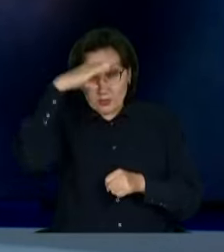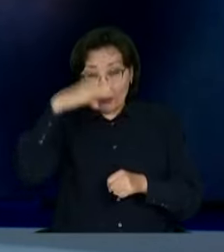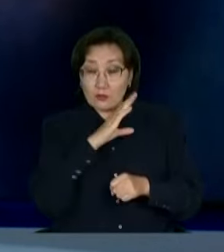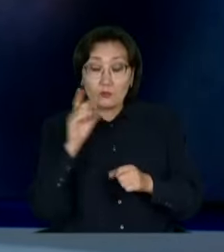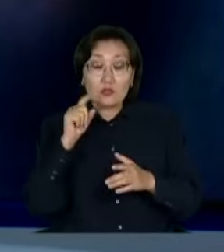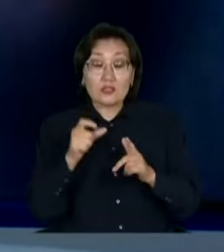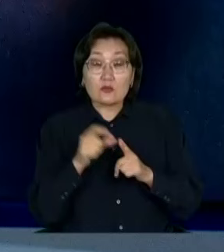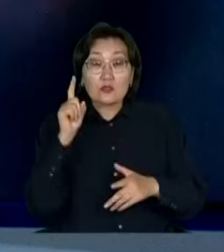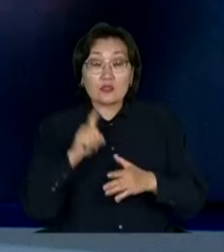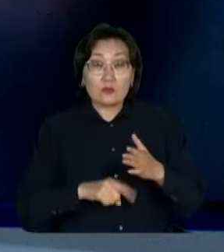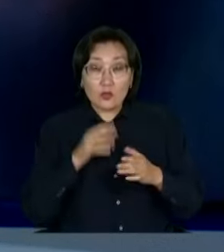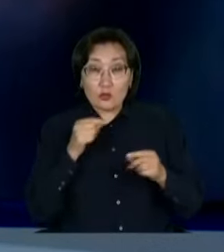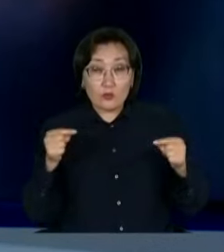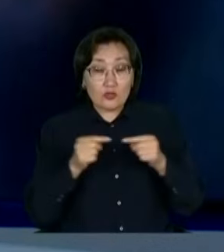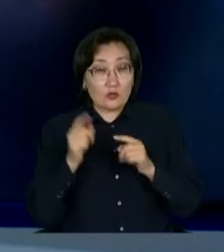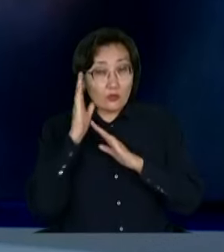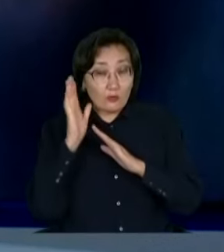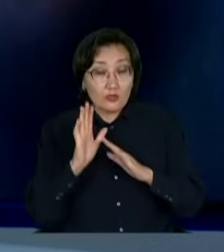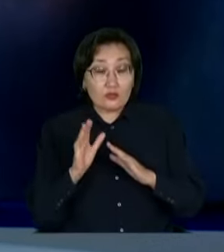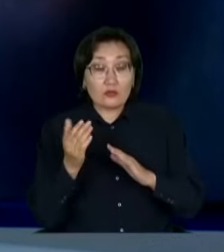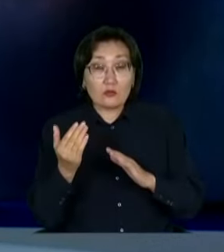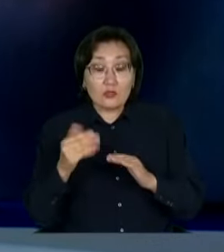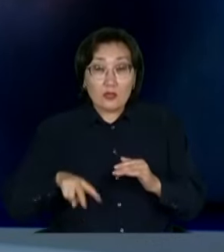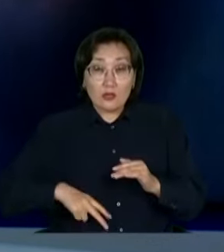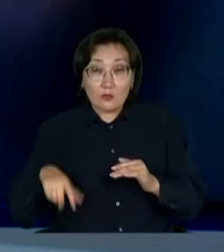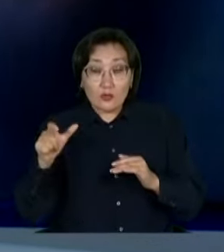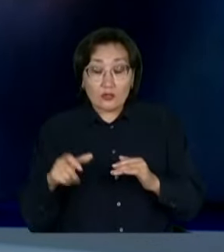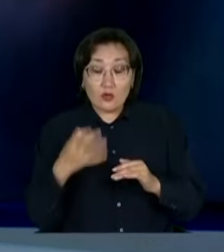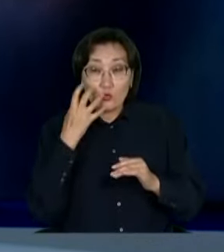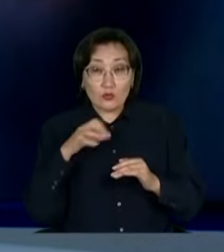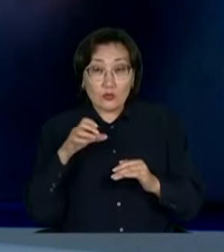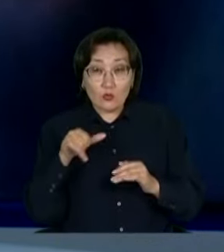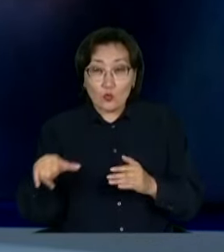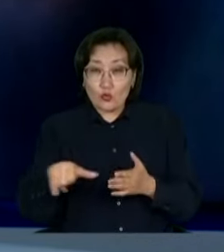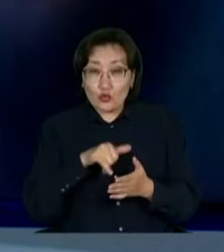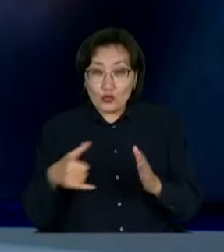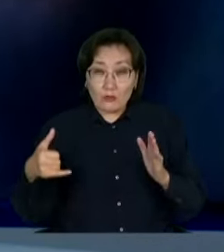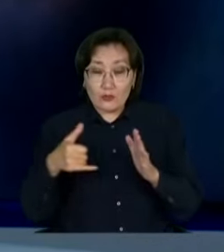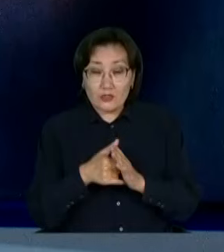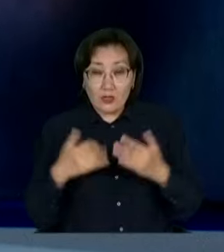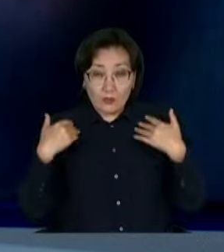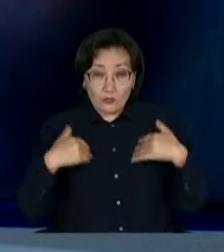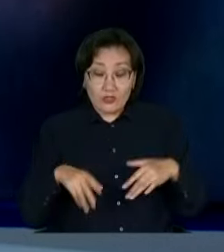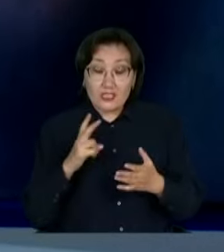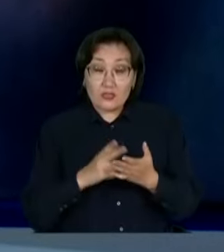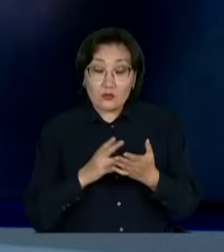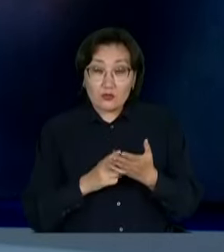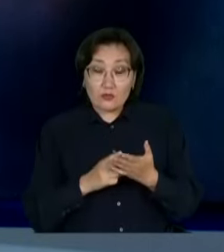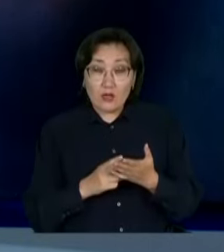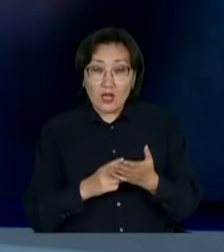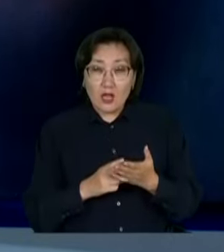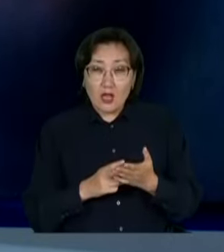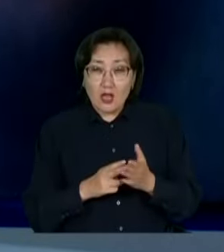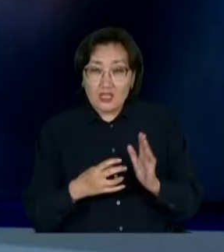сенсек, жеткіншек уақытылы ұйықтамаған үшін мұндағы тәрбиеші оған үттік басқан. Баланың денесінде бұған дәлел болатын әжептәуір ізде